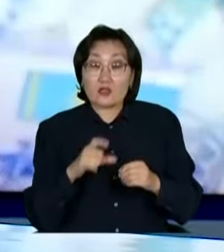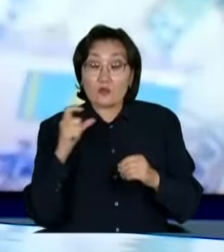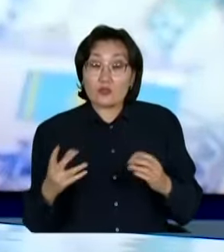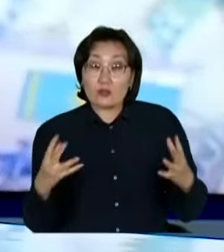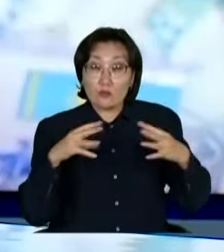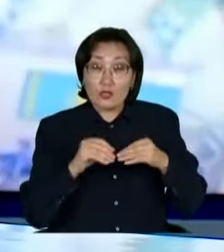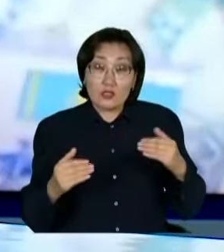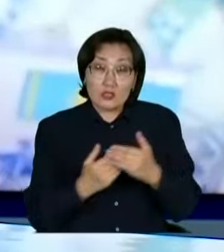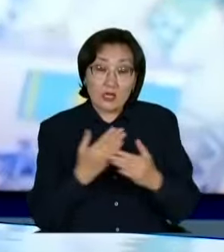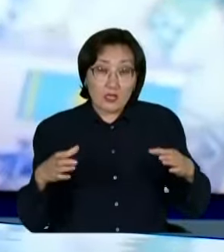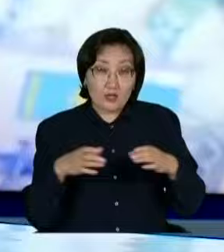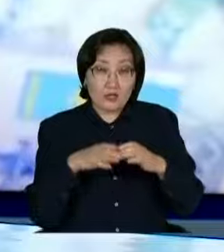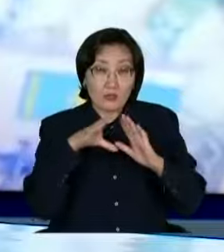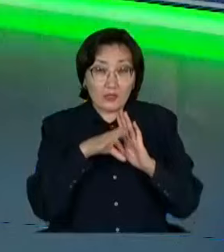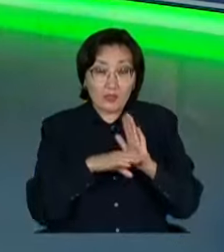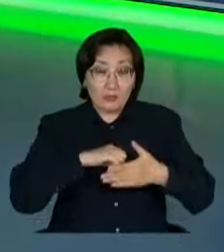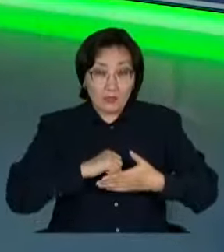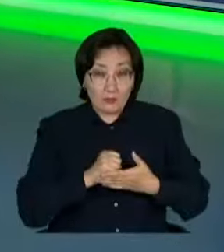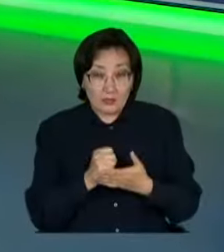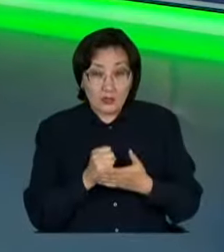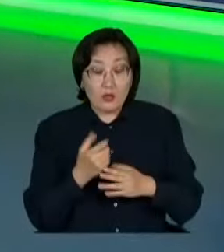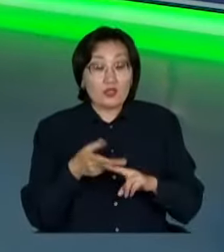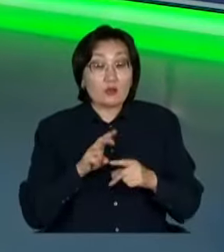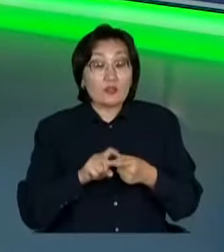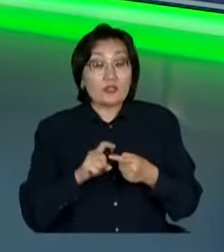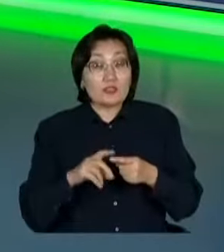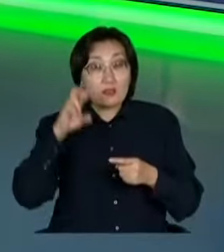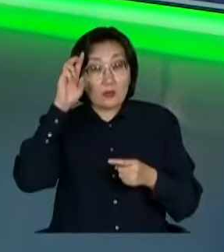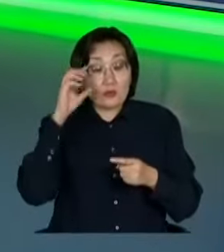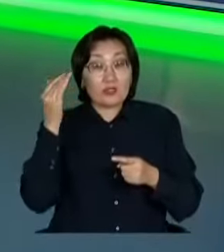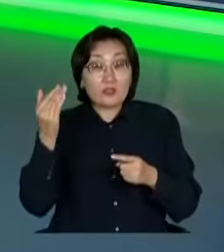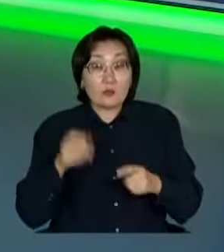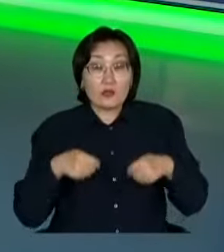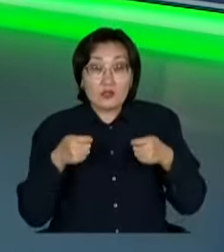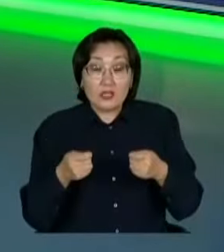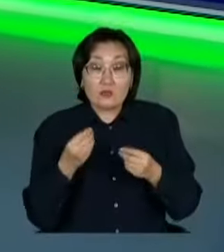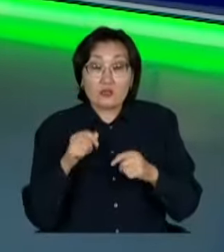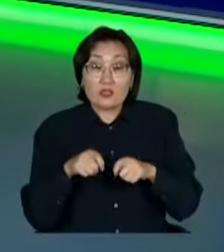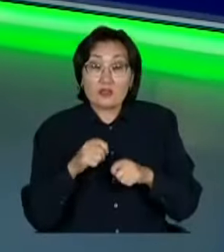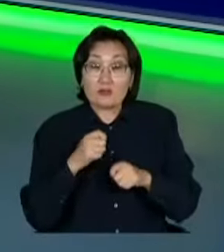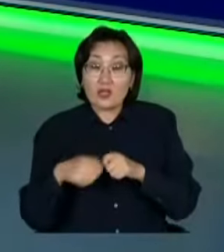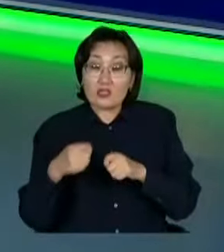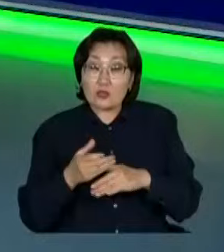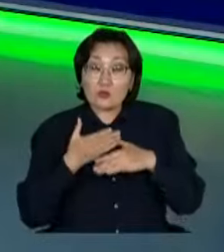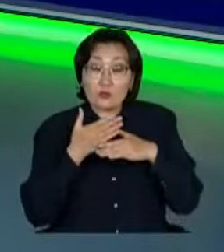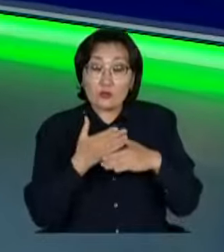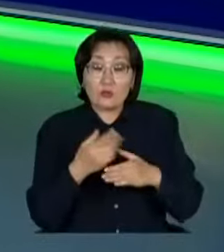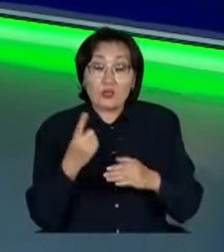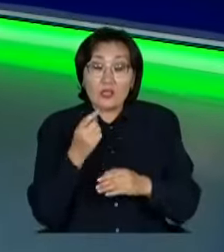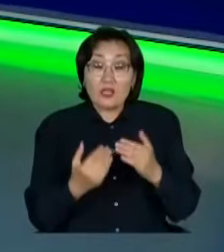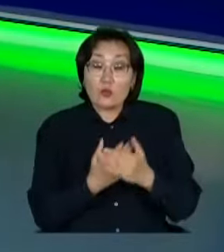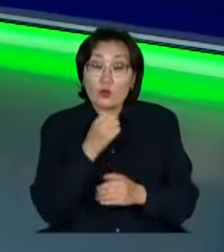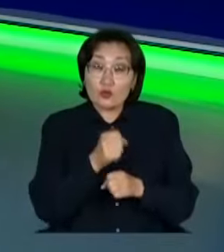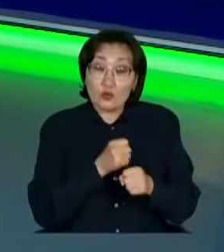жаңа кешенді бағдарлама қабылдады. Ол бойынша енді мемлекет тарапынан берілетін қаржылай қолдауды алдымен өңдеу